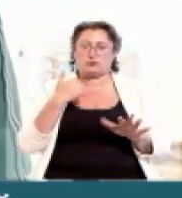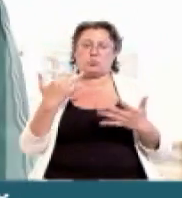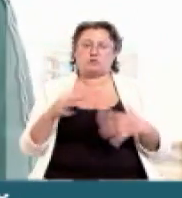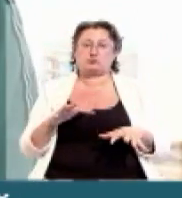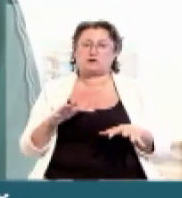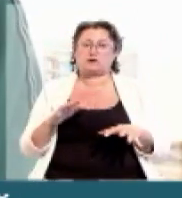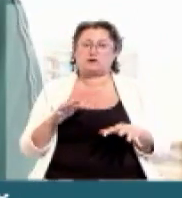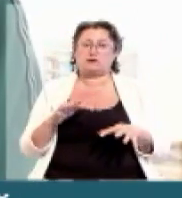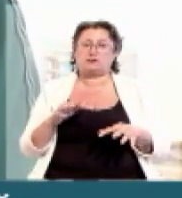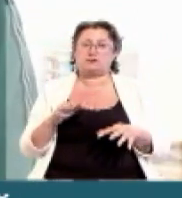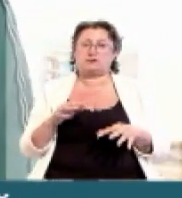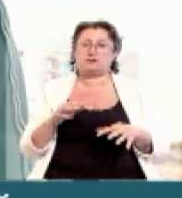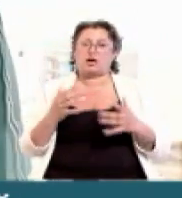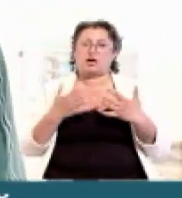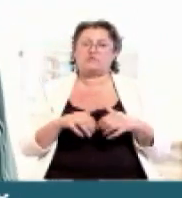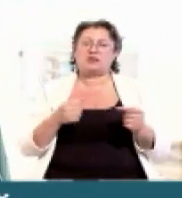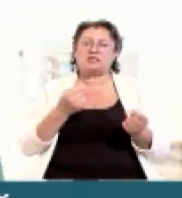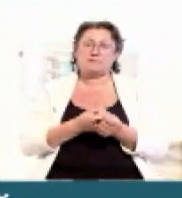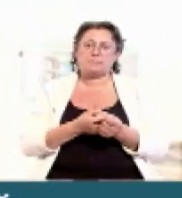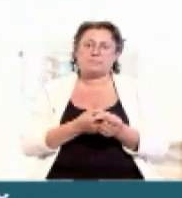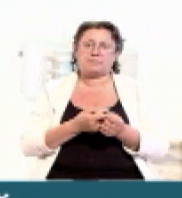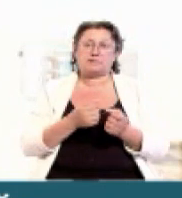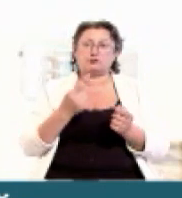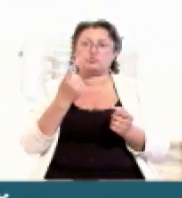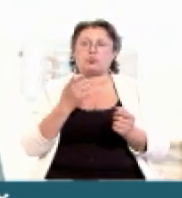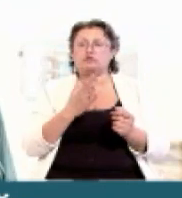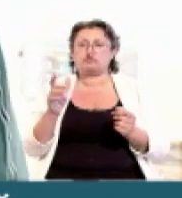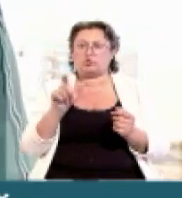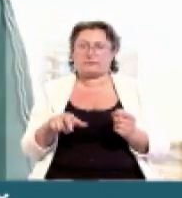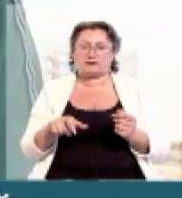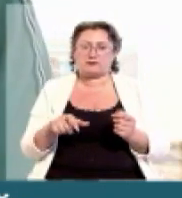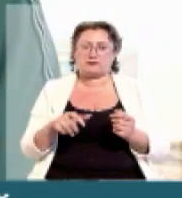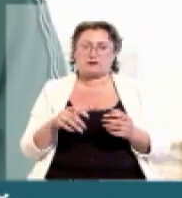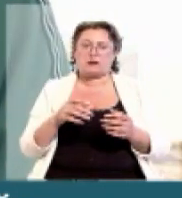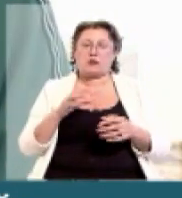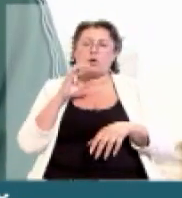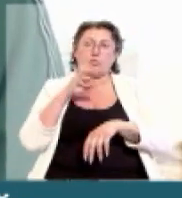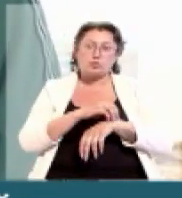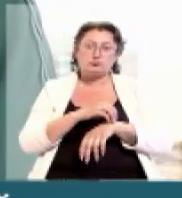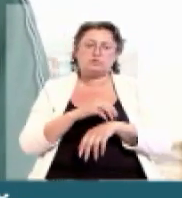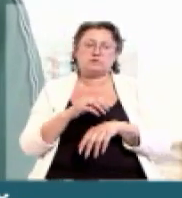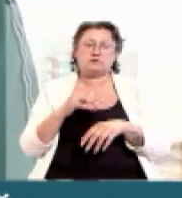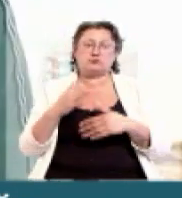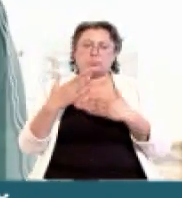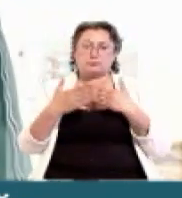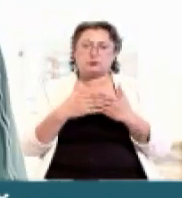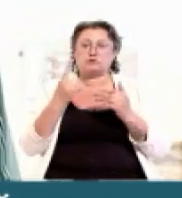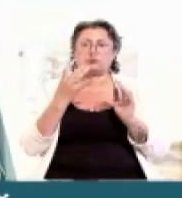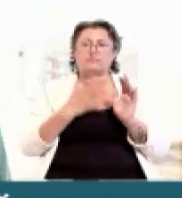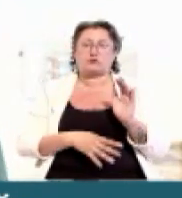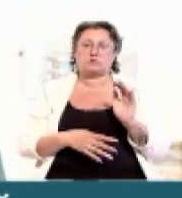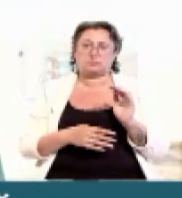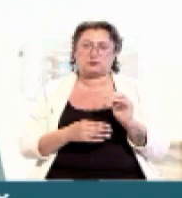уже количество ДТП превысило 100 человек. Количество укушенных уже приближается к